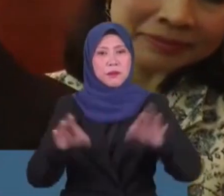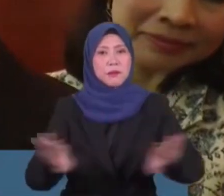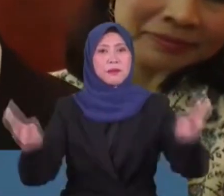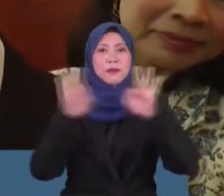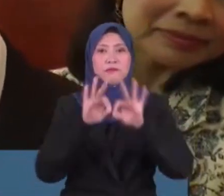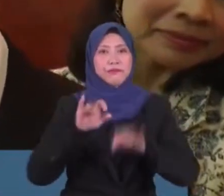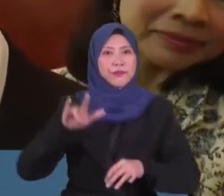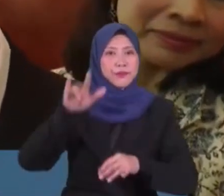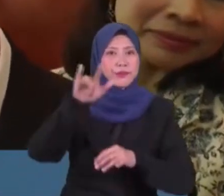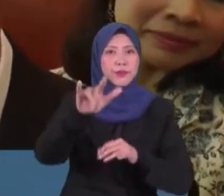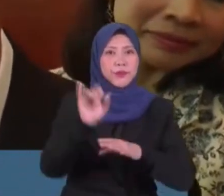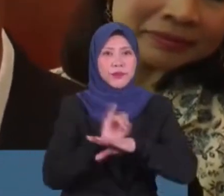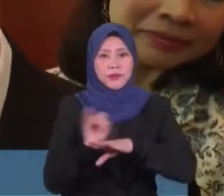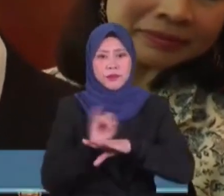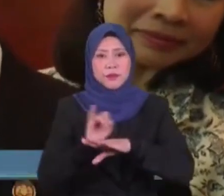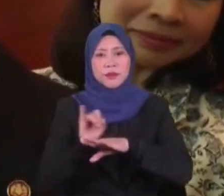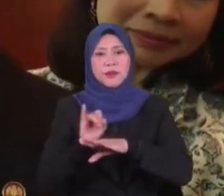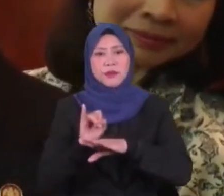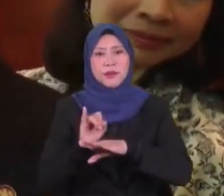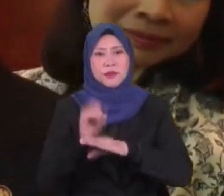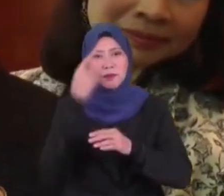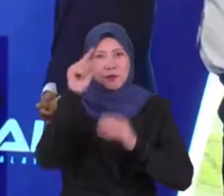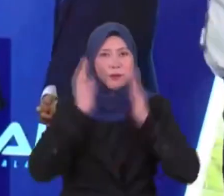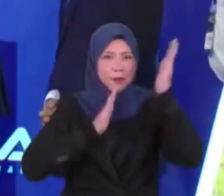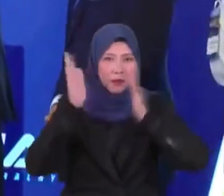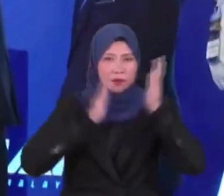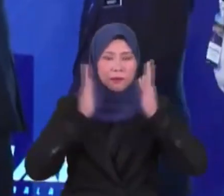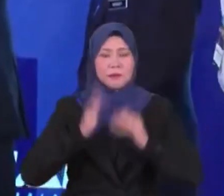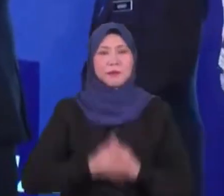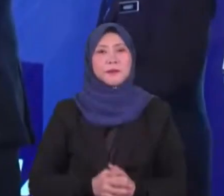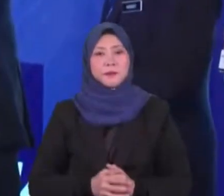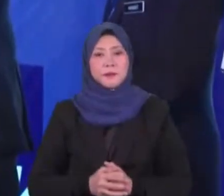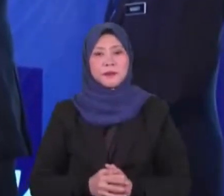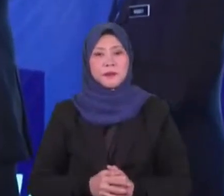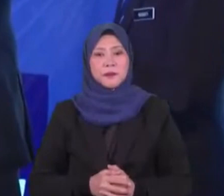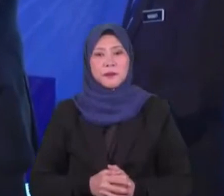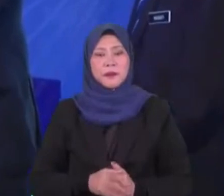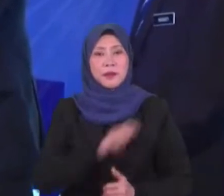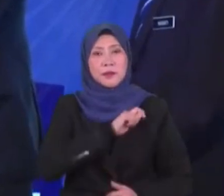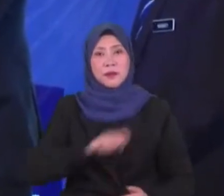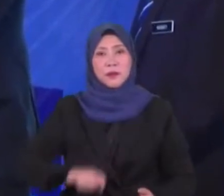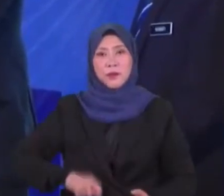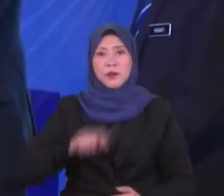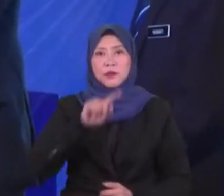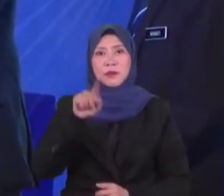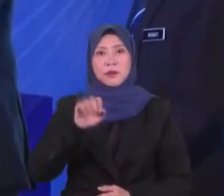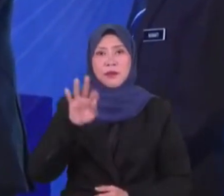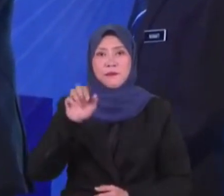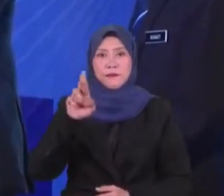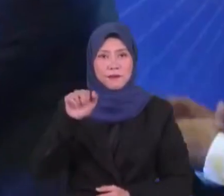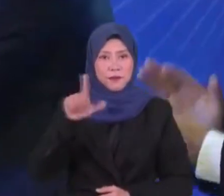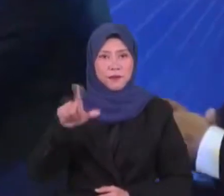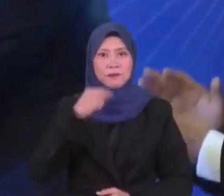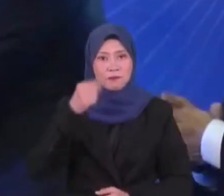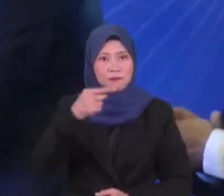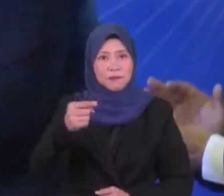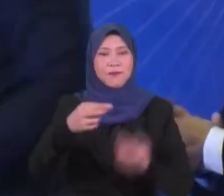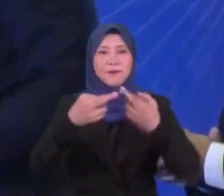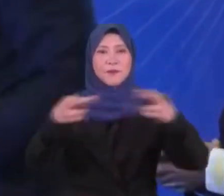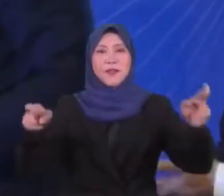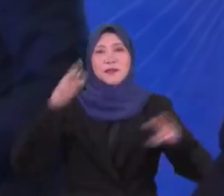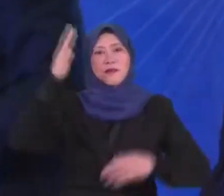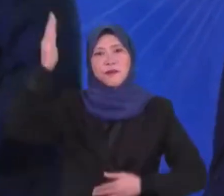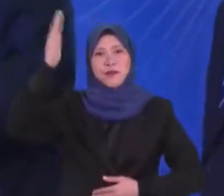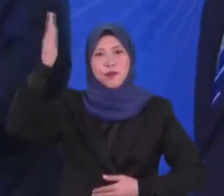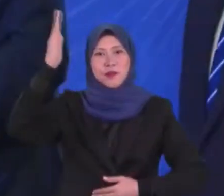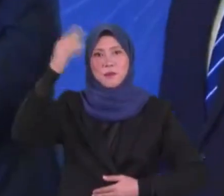os Ind Malaysia Tengku Datuk Seri zafrol berkata demikian selepas merasmikan